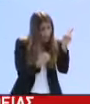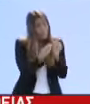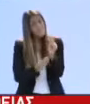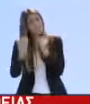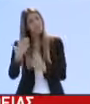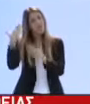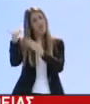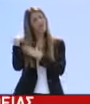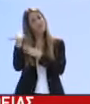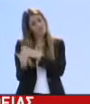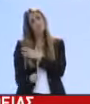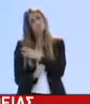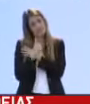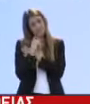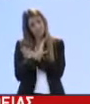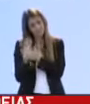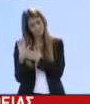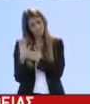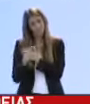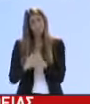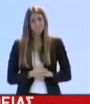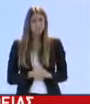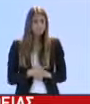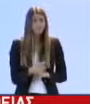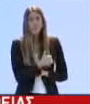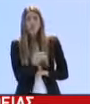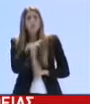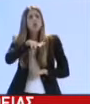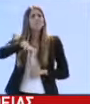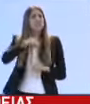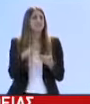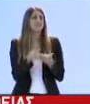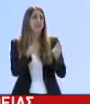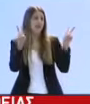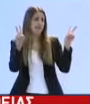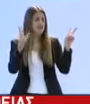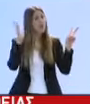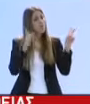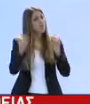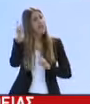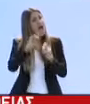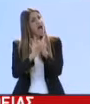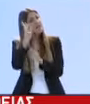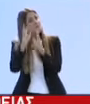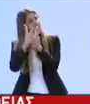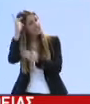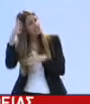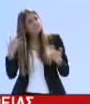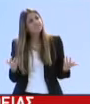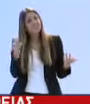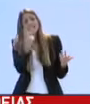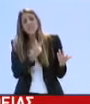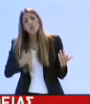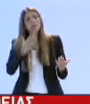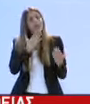τόσο μεγαλύτερη είναι και η ευθύνη. Και μόνο σε συνθήκες ελευθερίας μπορεί να αναπτυχθεί ουσιαστικά η